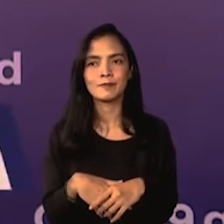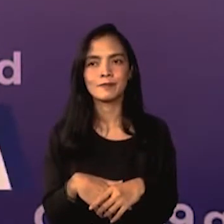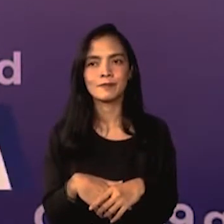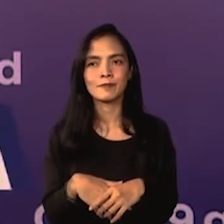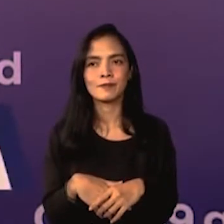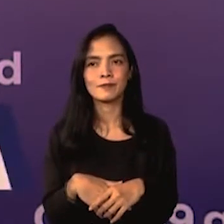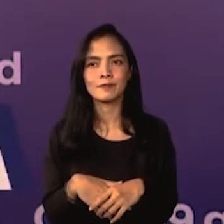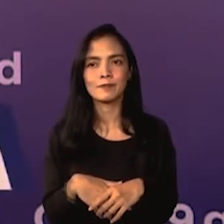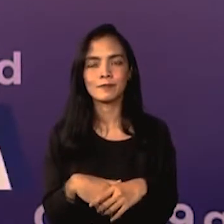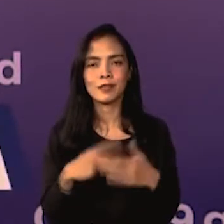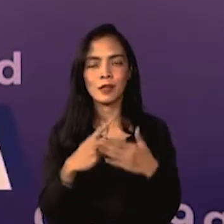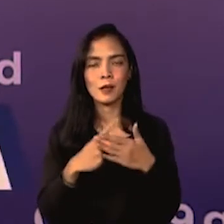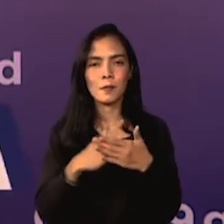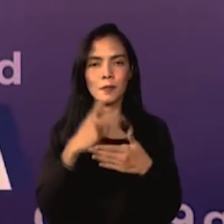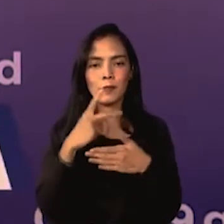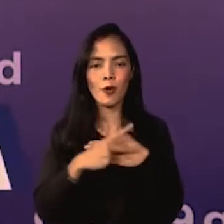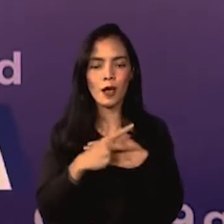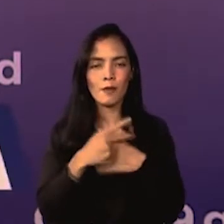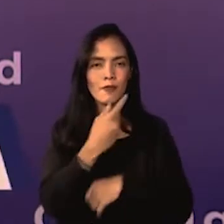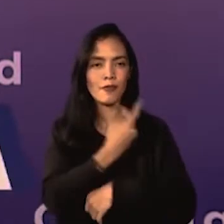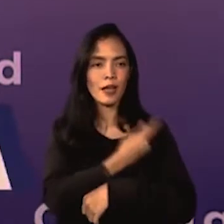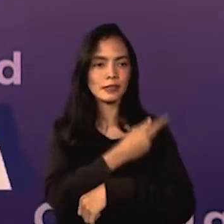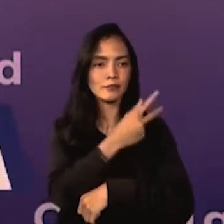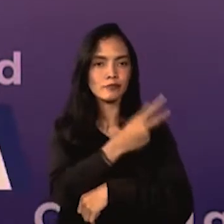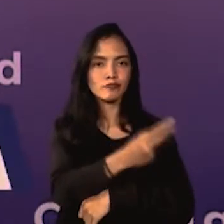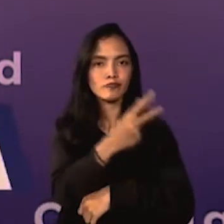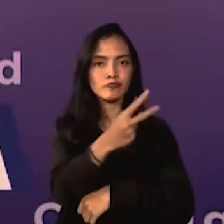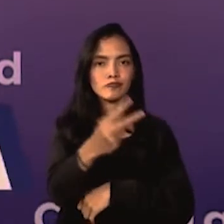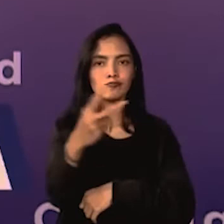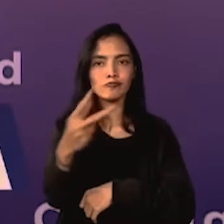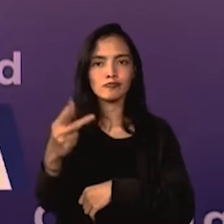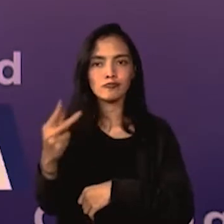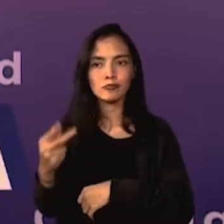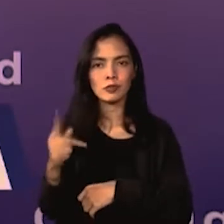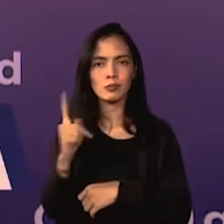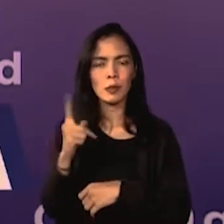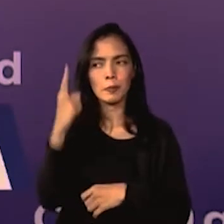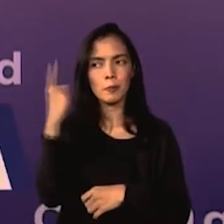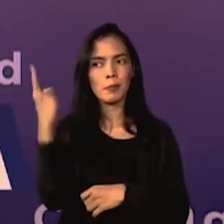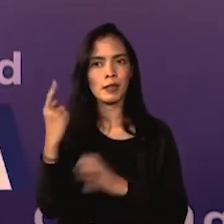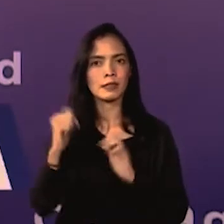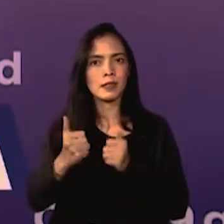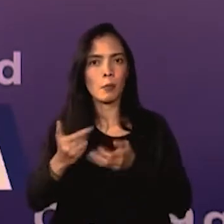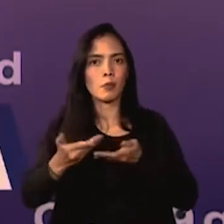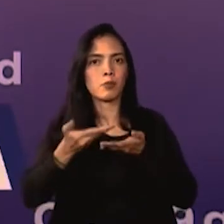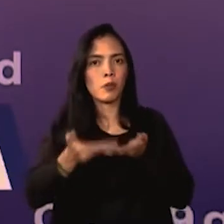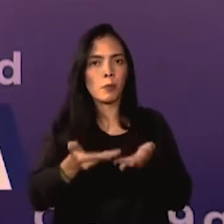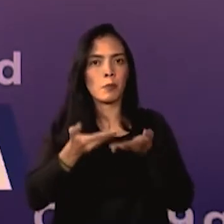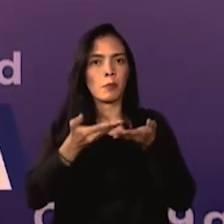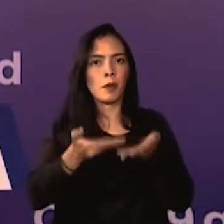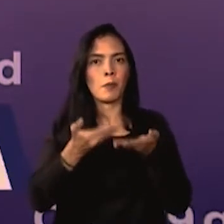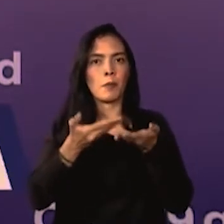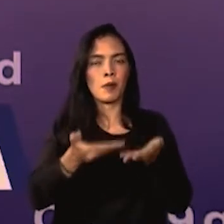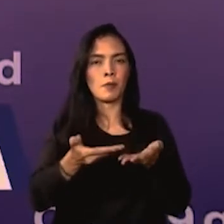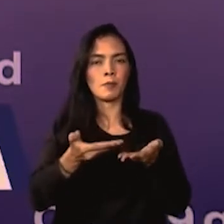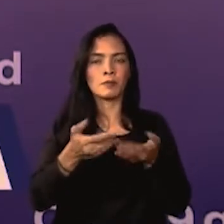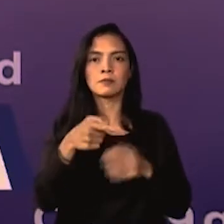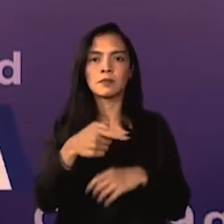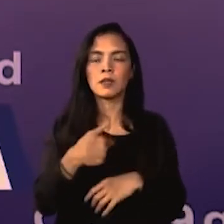sukseskan program vaksinasi yang telah disiapkan oleh pemerintah. Saya